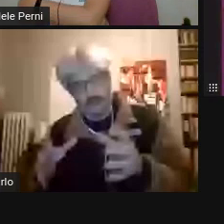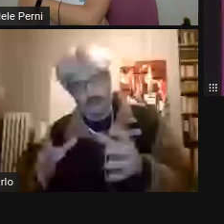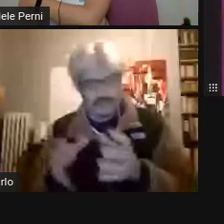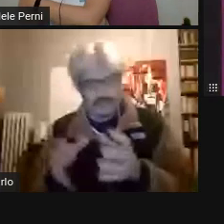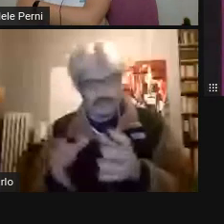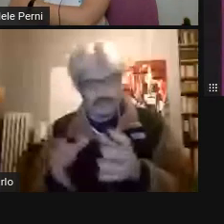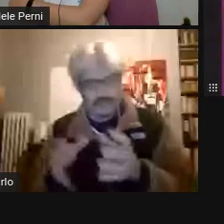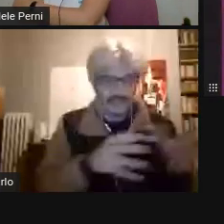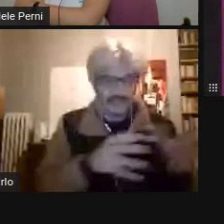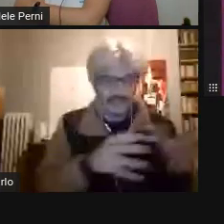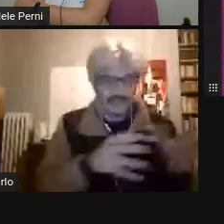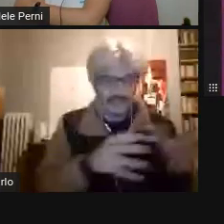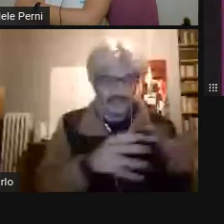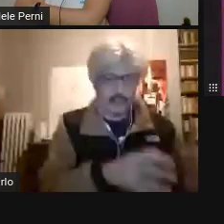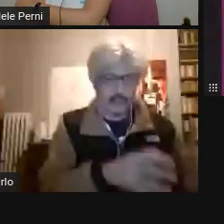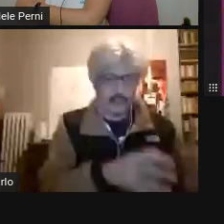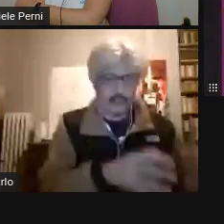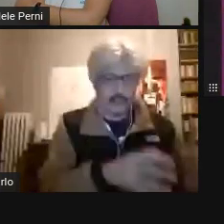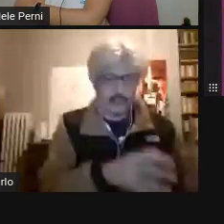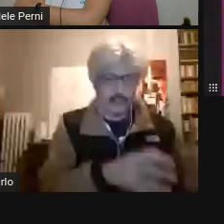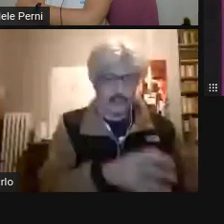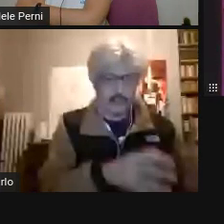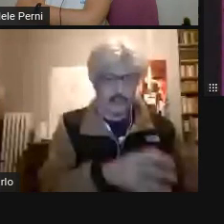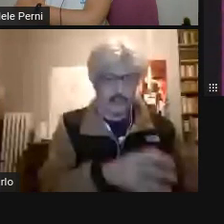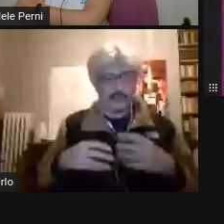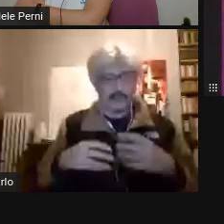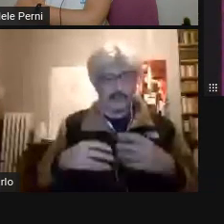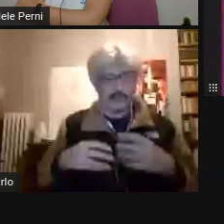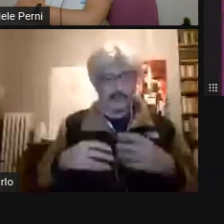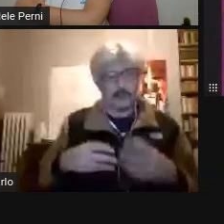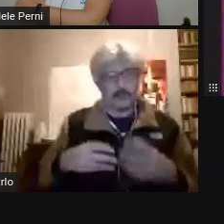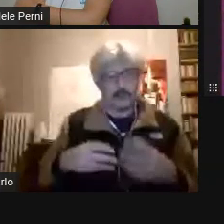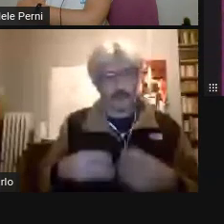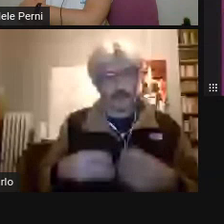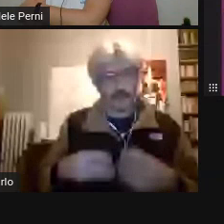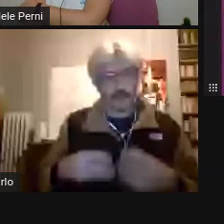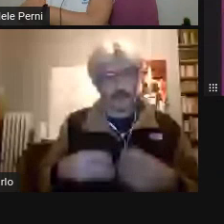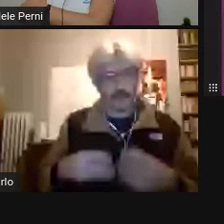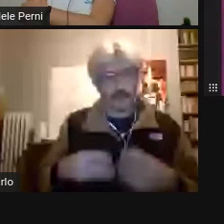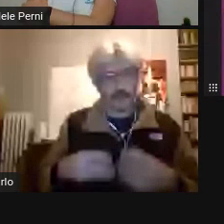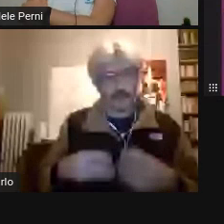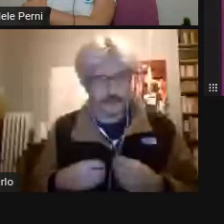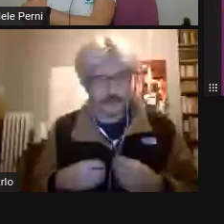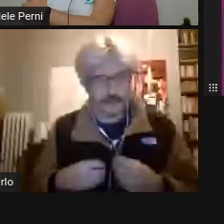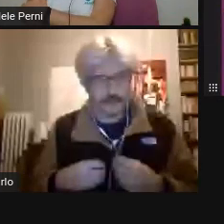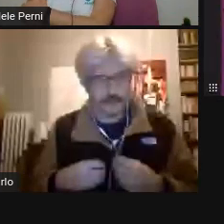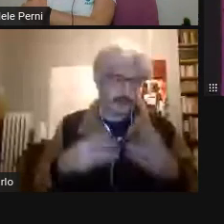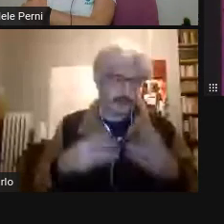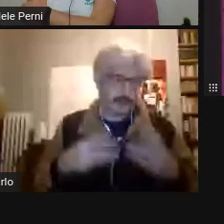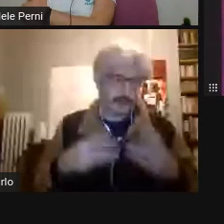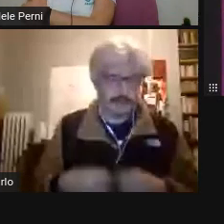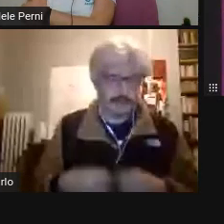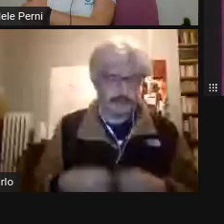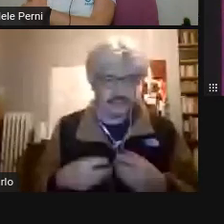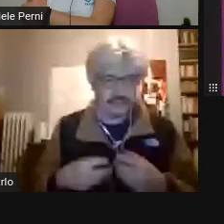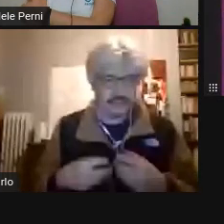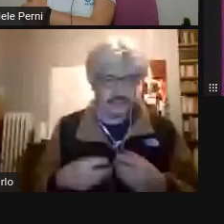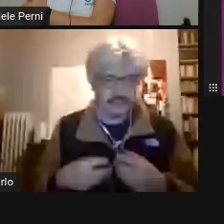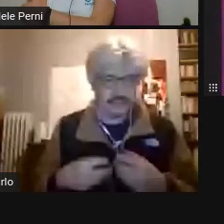che finisca nella casa di Giorgio di Pietro di Andrea però diciamo che la domotica do it yourself